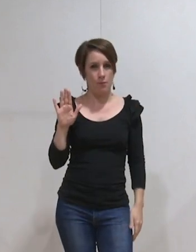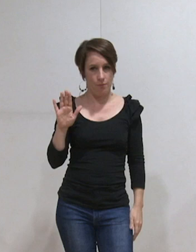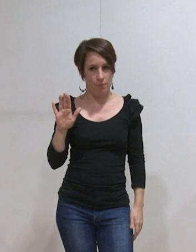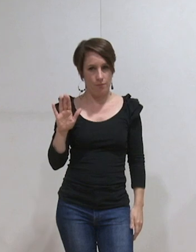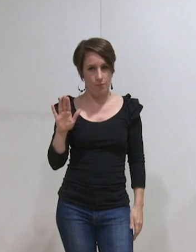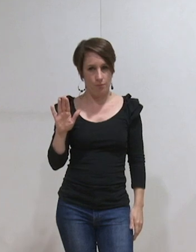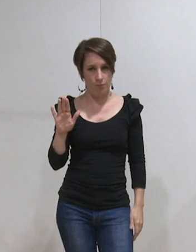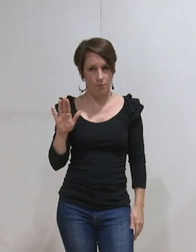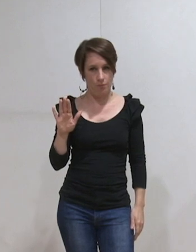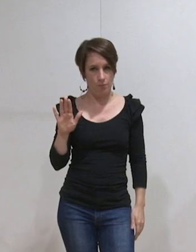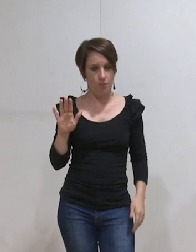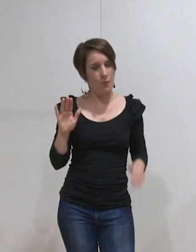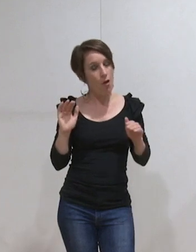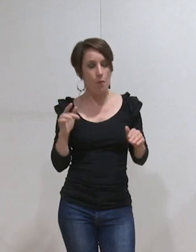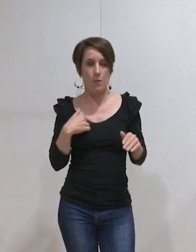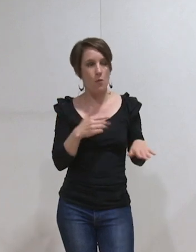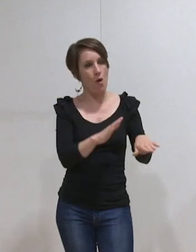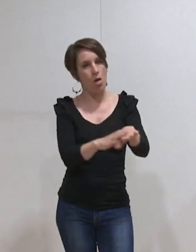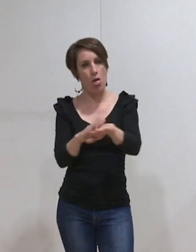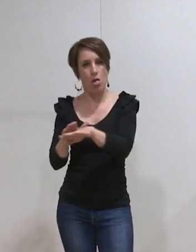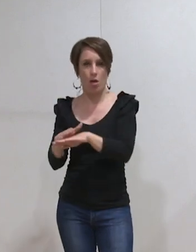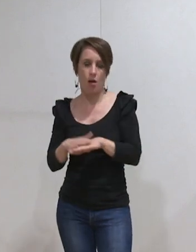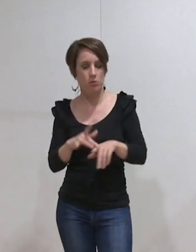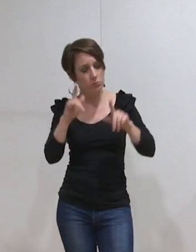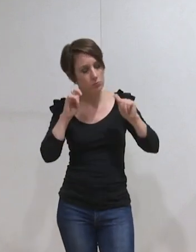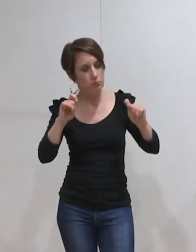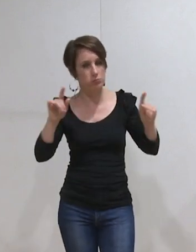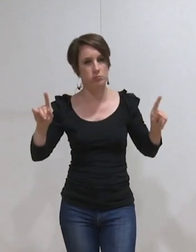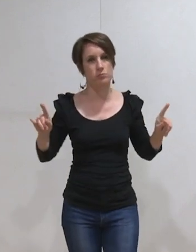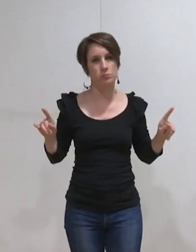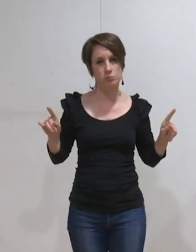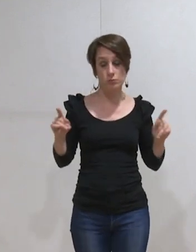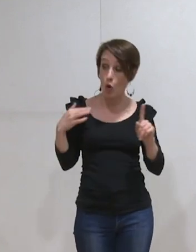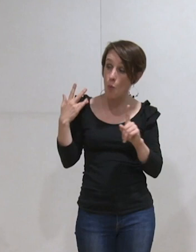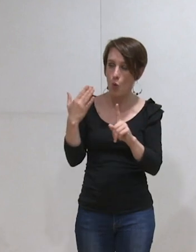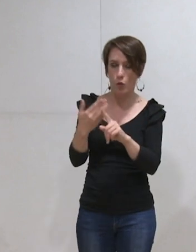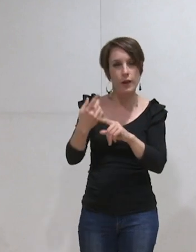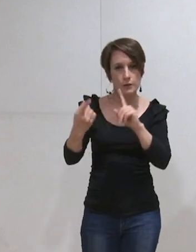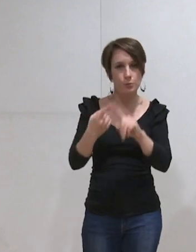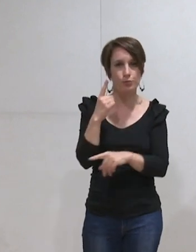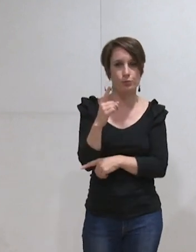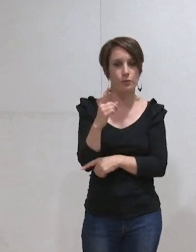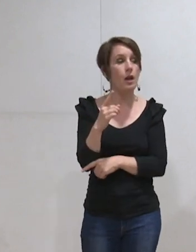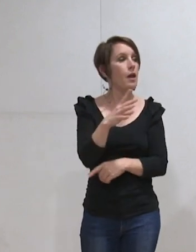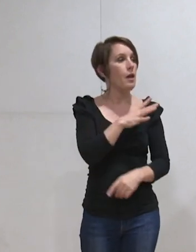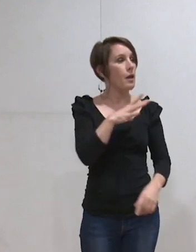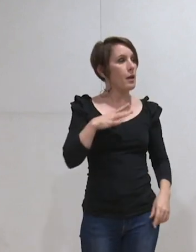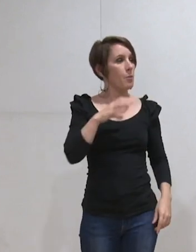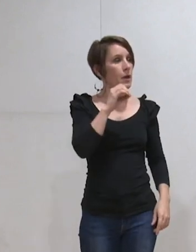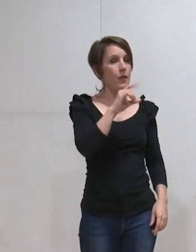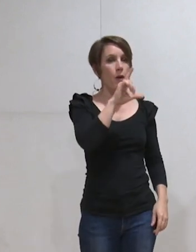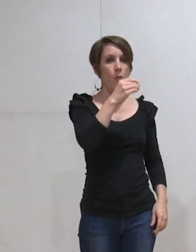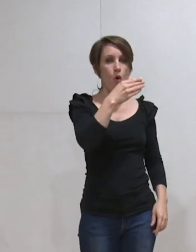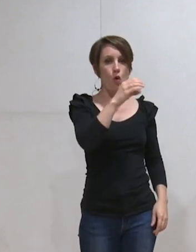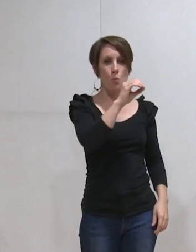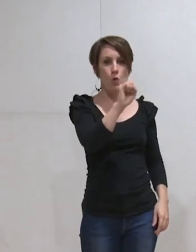vient de rectifier un certain nombre de choses et de resituer les choses dans leur contexte m MMOs vous avez dit un certain nombre